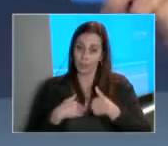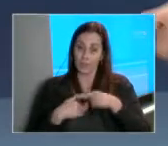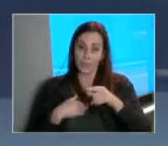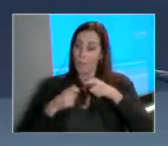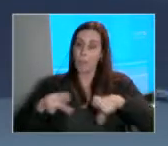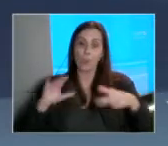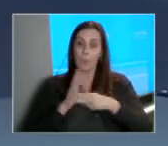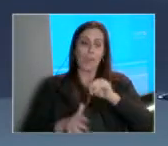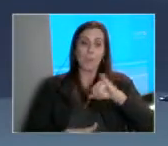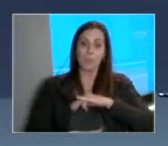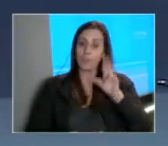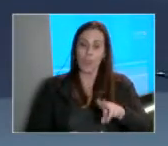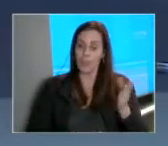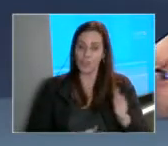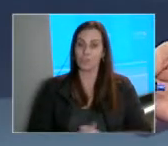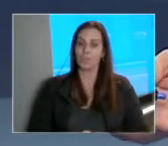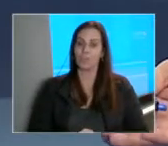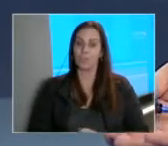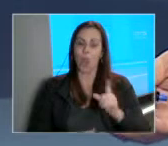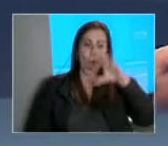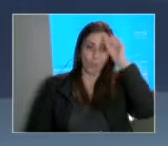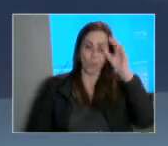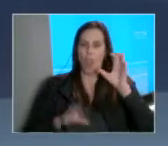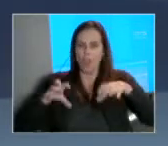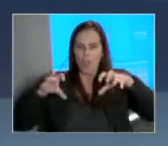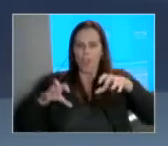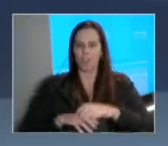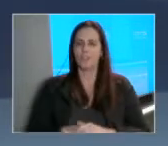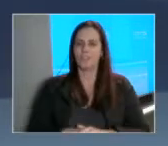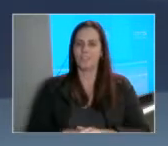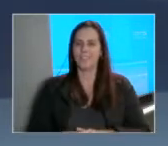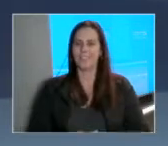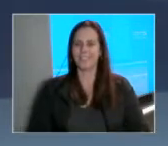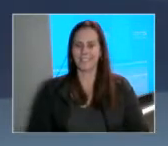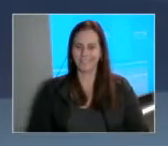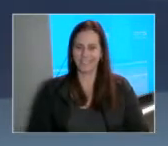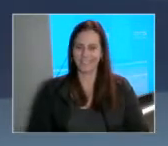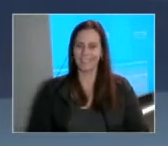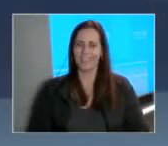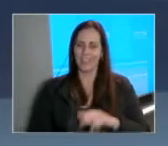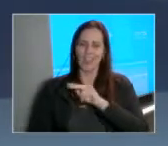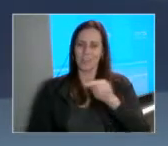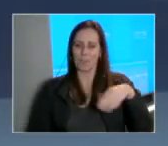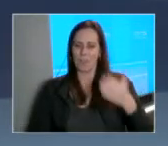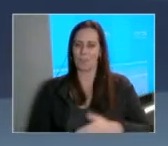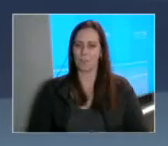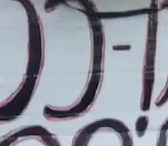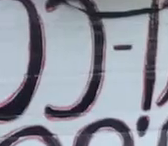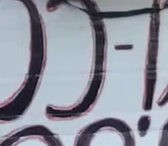זה פאנל פוליטי הכי מעניין שיכול להיות. לא גברים שנובחים אחד על השני חוץ ממני. מעברון, ואנחנו עוברים לנושא